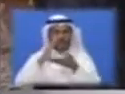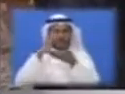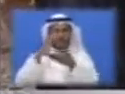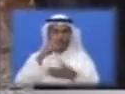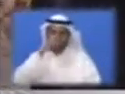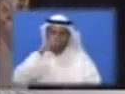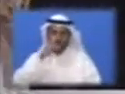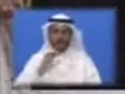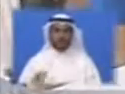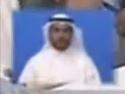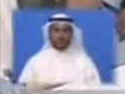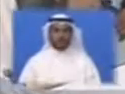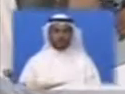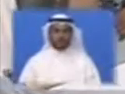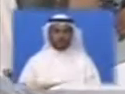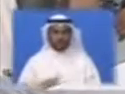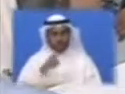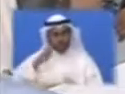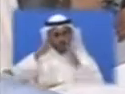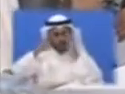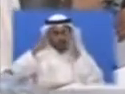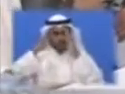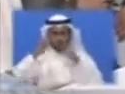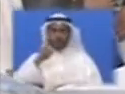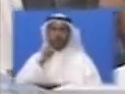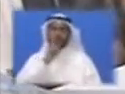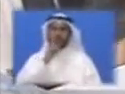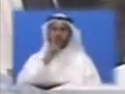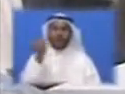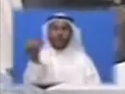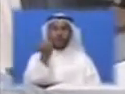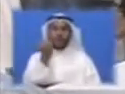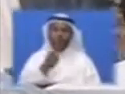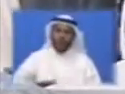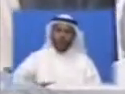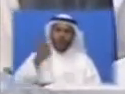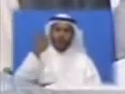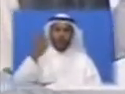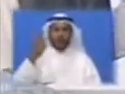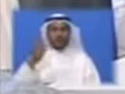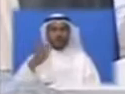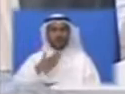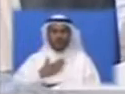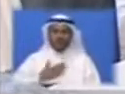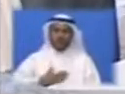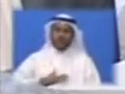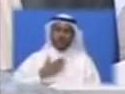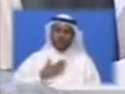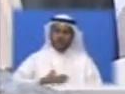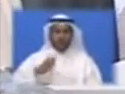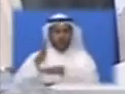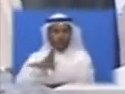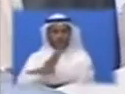كل الدعم والتقدير. شكرا لهذه الجائزة، شكرا للأم التي تحملت وأعطت من وقتها وأعطت